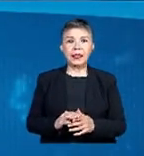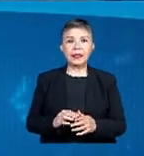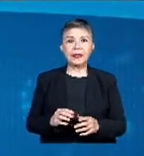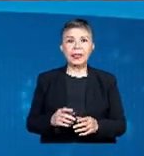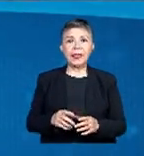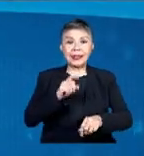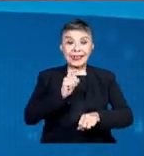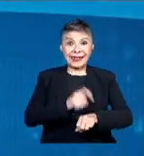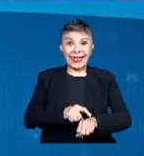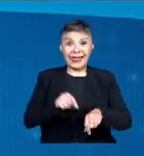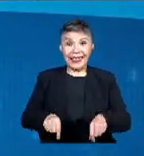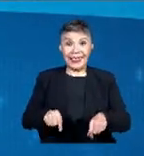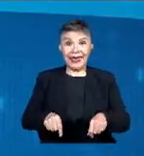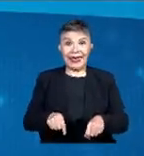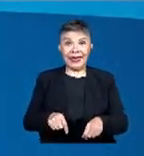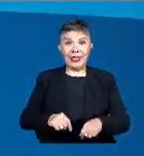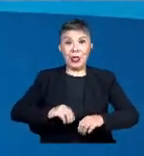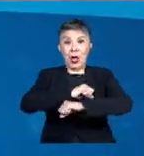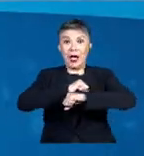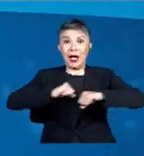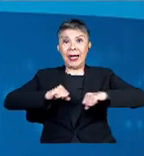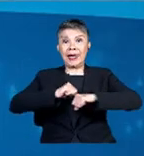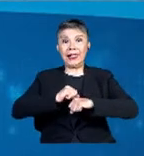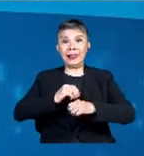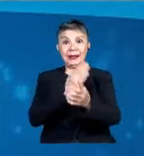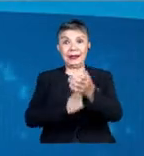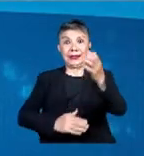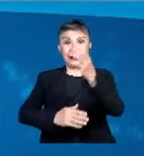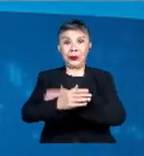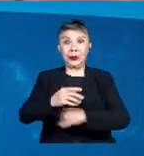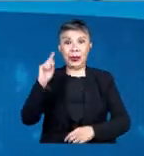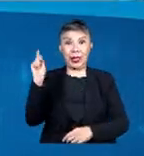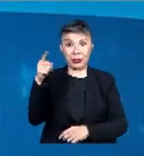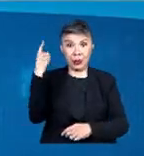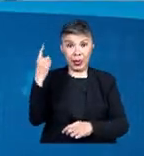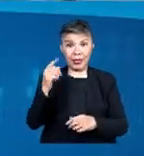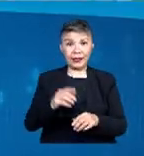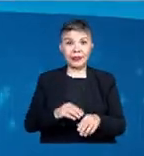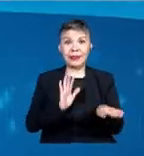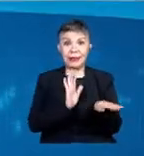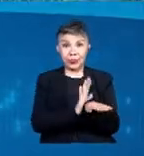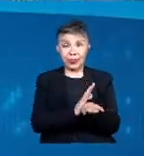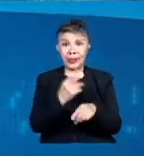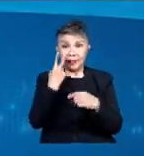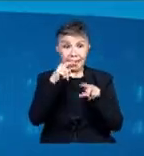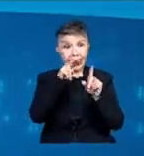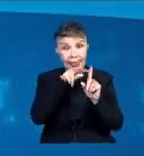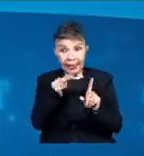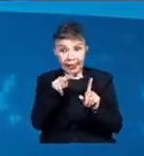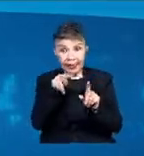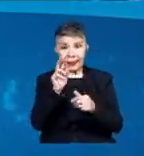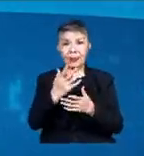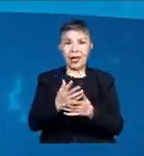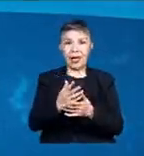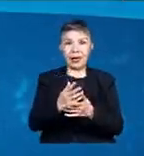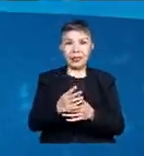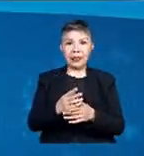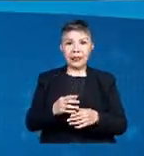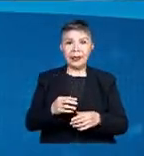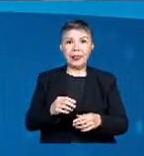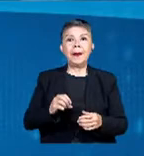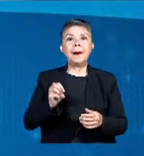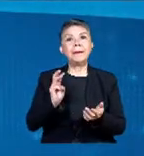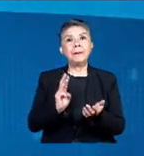momentum peparnas inilah nasional bisa melihat bahwa isu